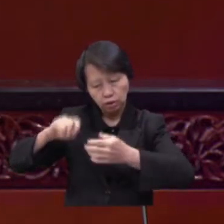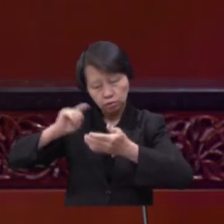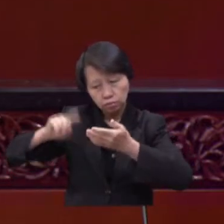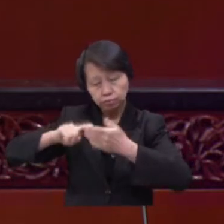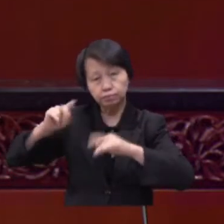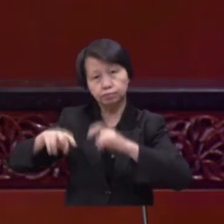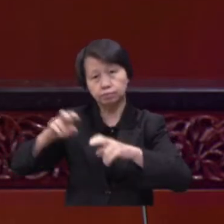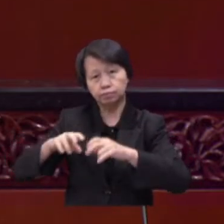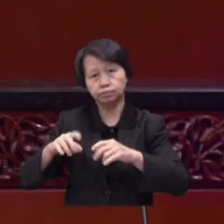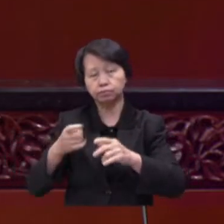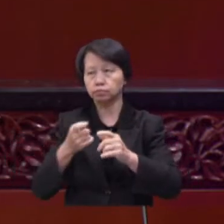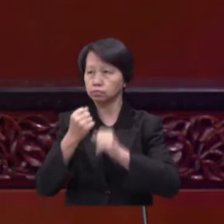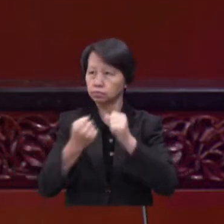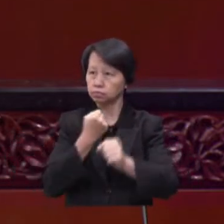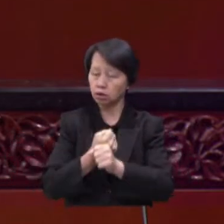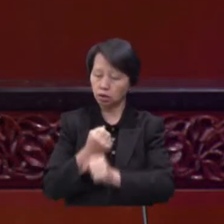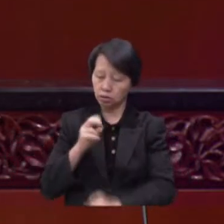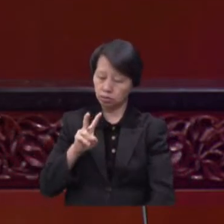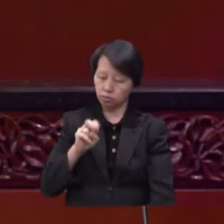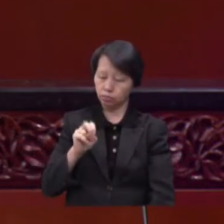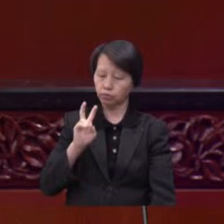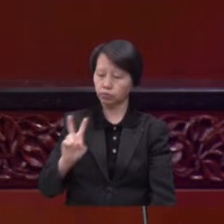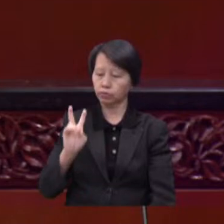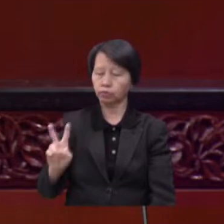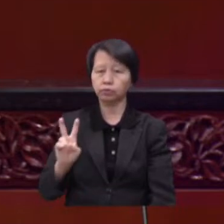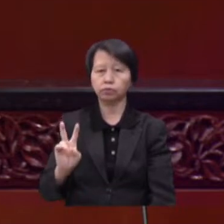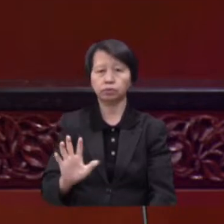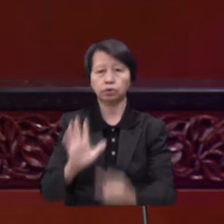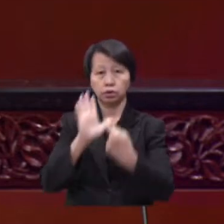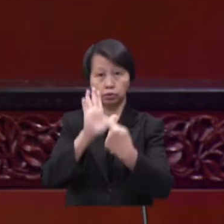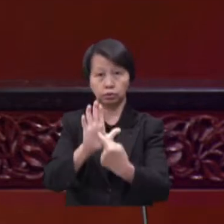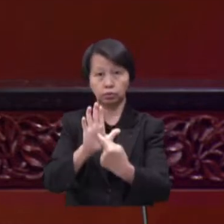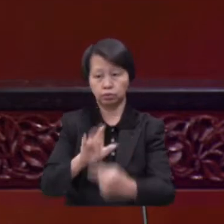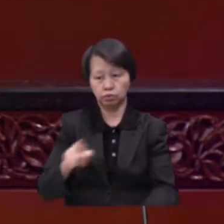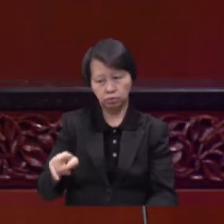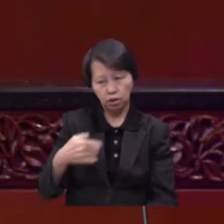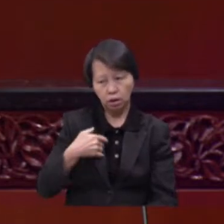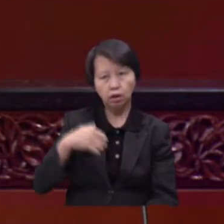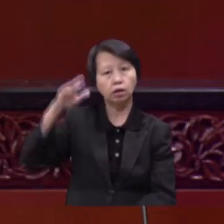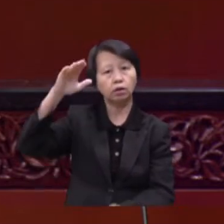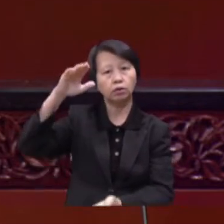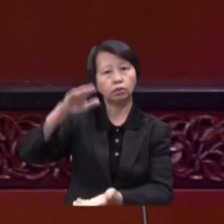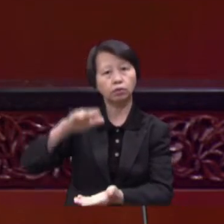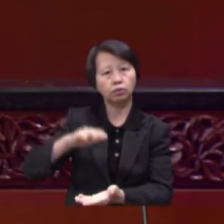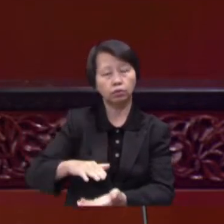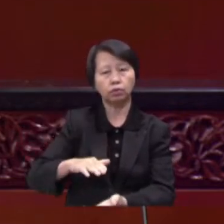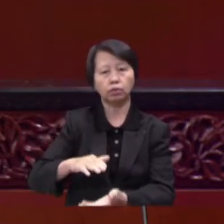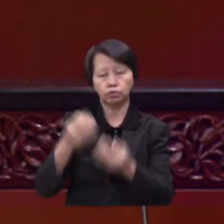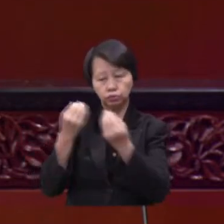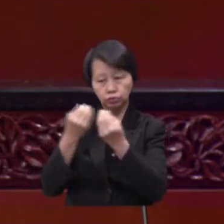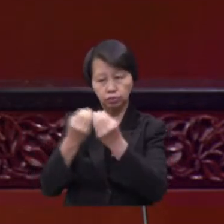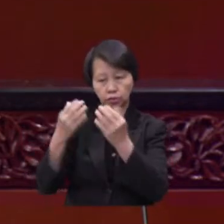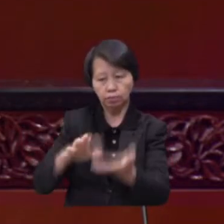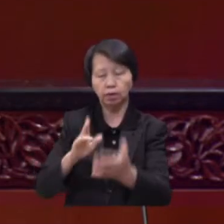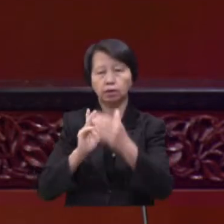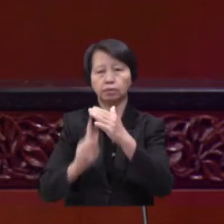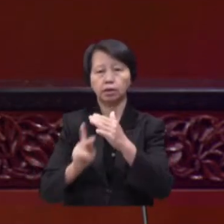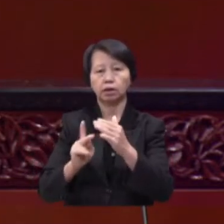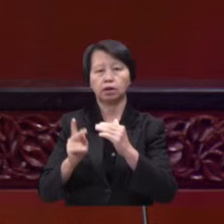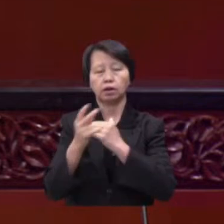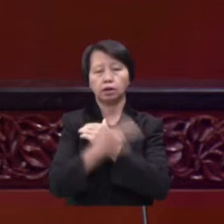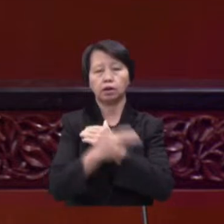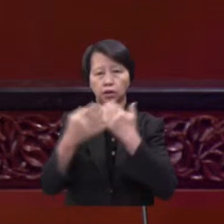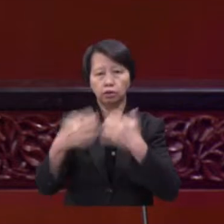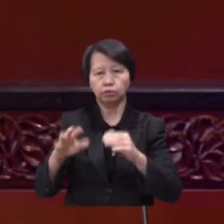diterbitkan pada Tahun 2022 menunjukkan terdapat penurunan kada kematian bunuh diri di negara